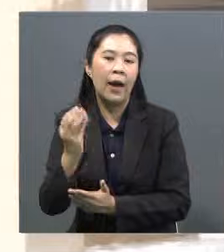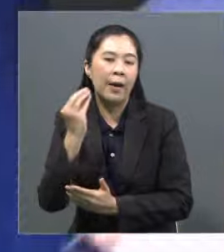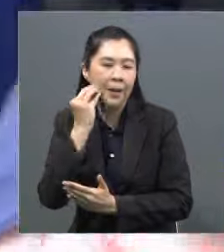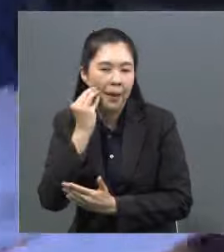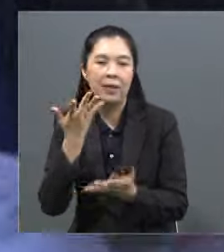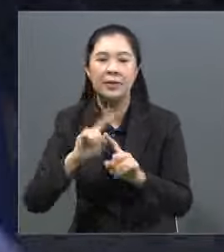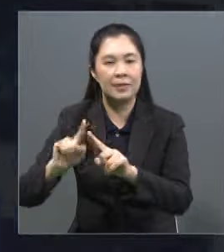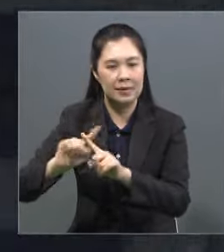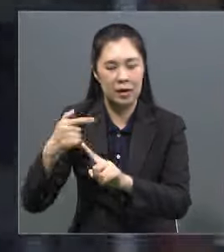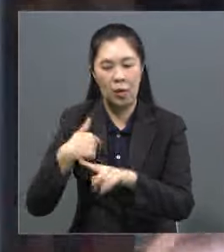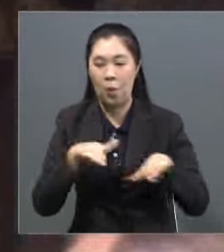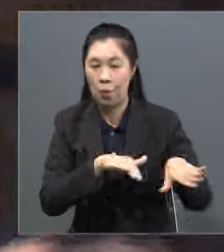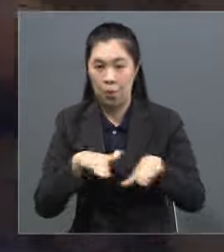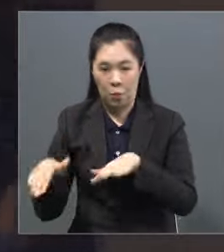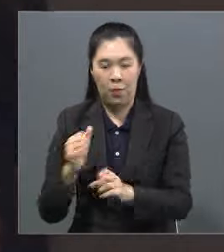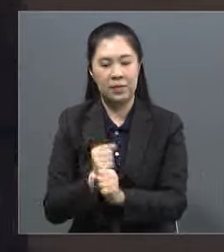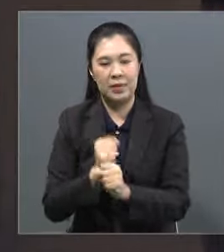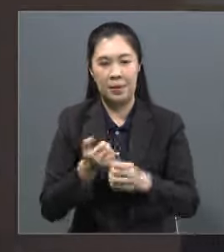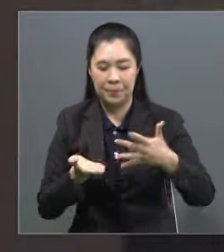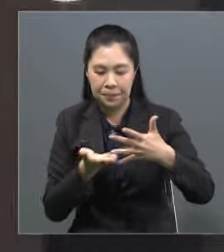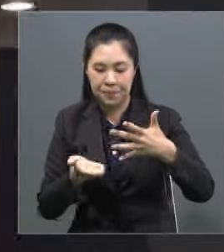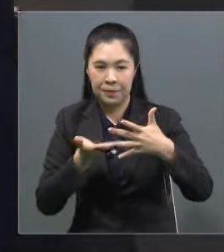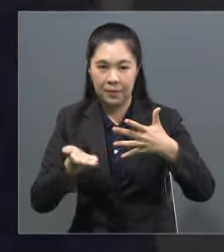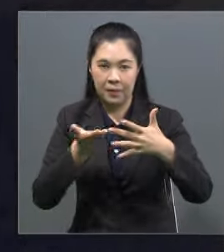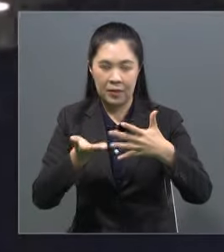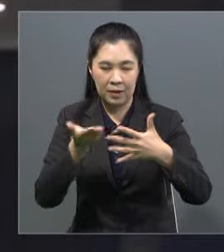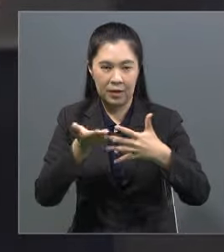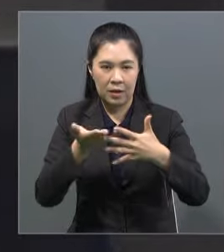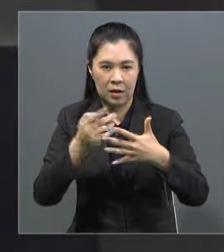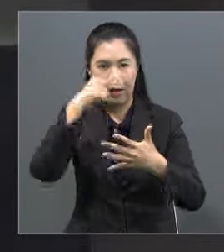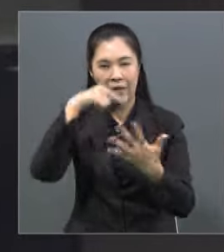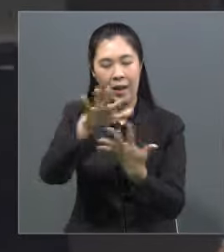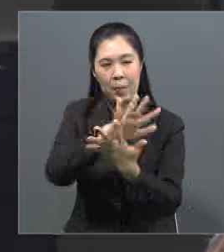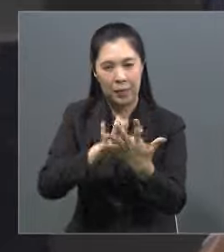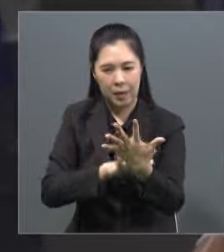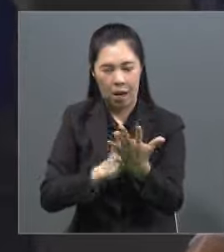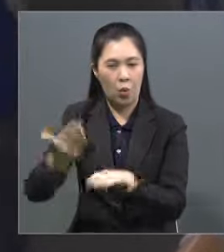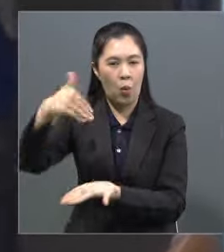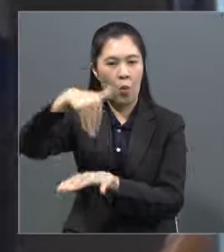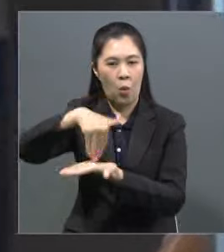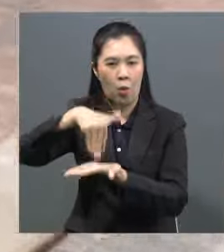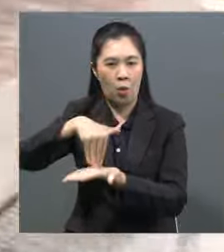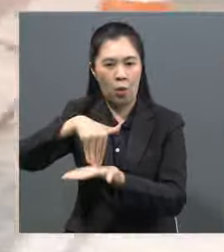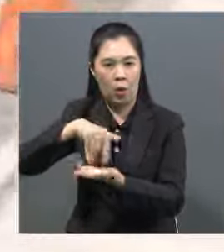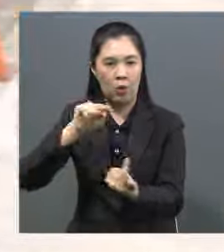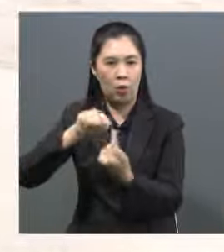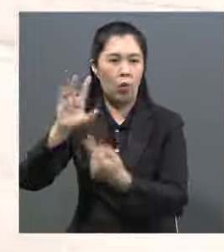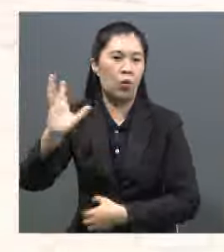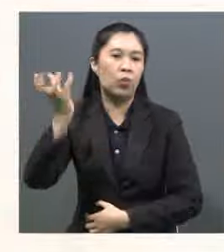รียมการเพื่อรองรับการดำเนินการยกระดับประเทศไทยสู่การเป็นศูนย์กลางเมืองแห่งอุตสาหกรรมระดับโล